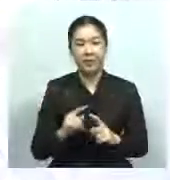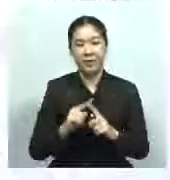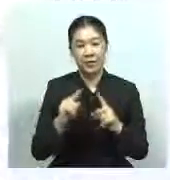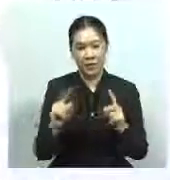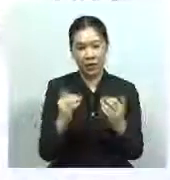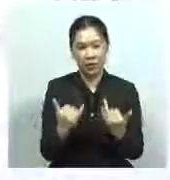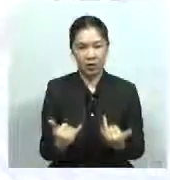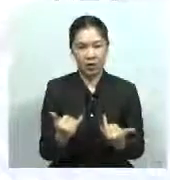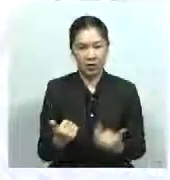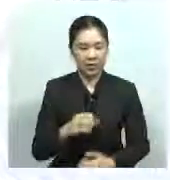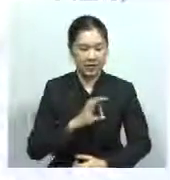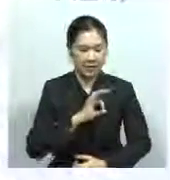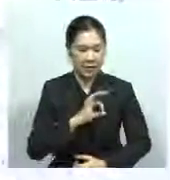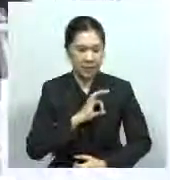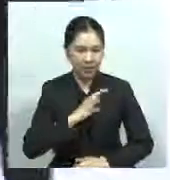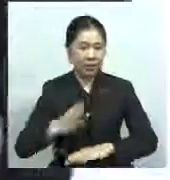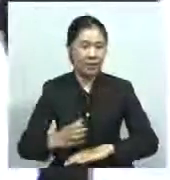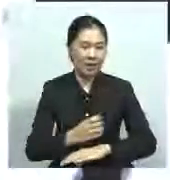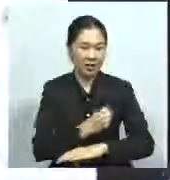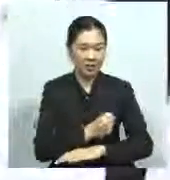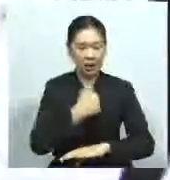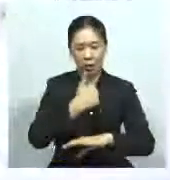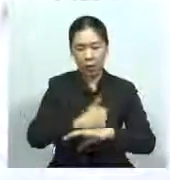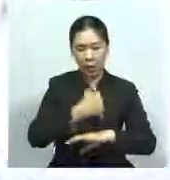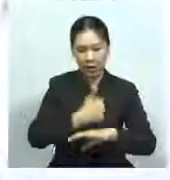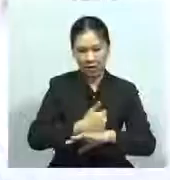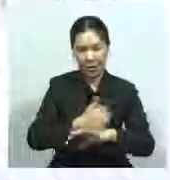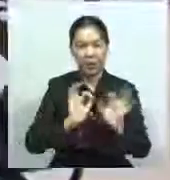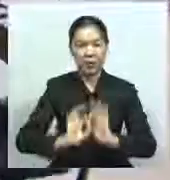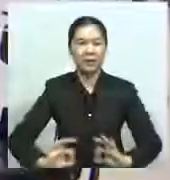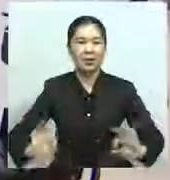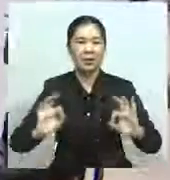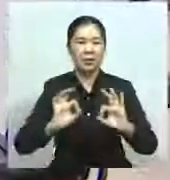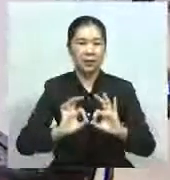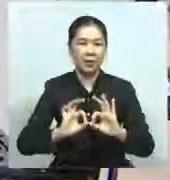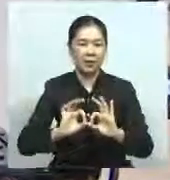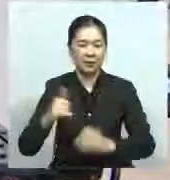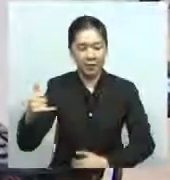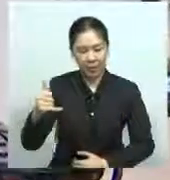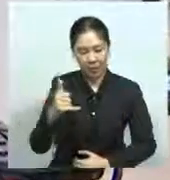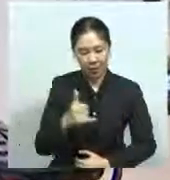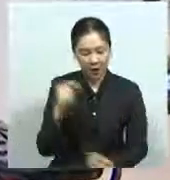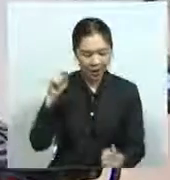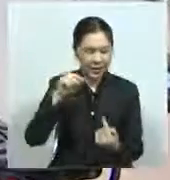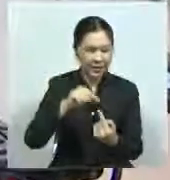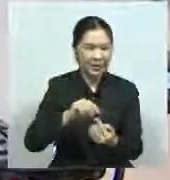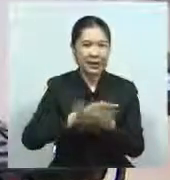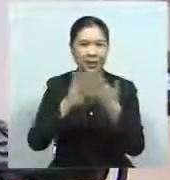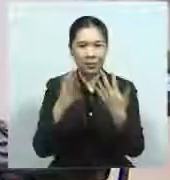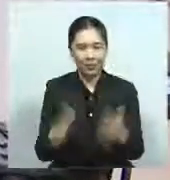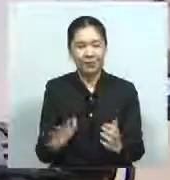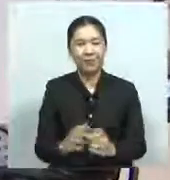อนนี้นะคะมีสมาชิกของพรรคการเมืองรวมถึงหัวหน้าพรรคการเมืองคนสำคัญที่เดินทางมาถึงที่แห่งนี้เรียบร้อยแล้ว